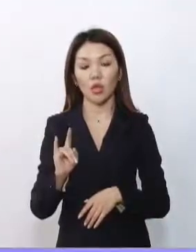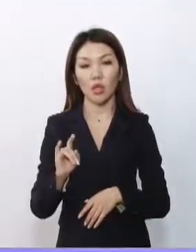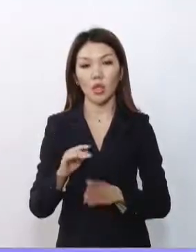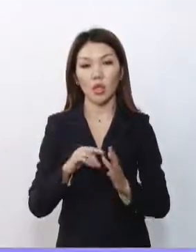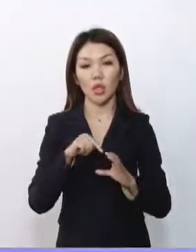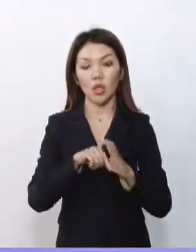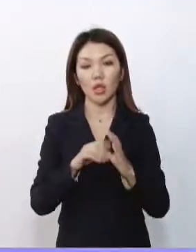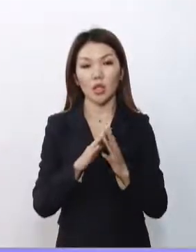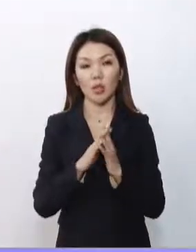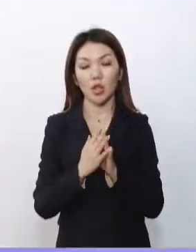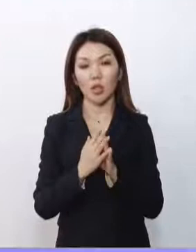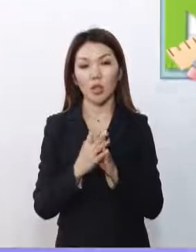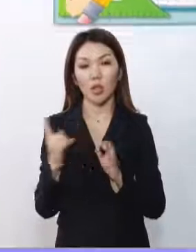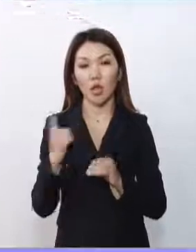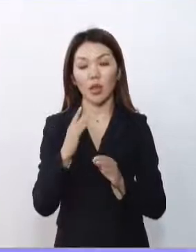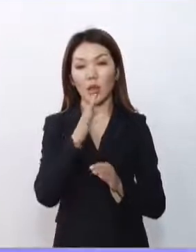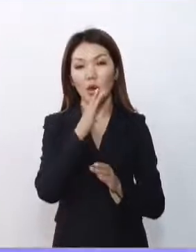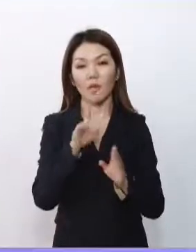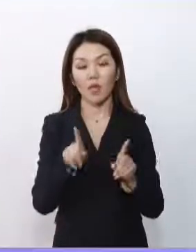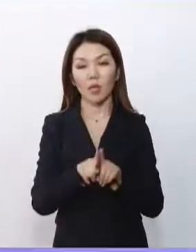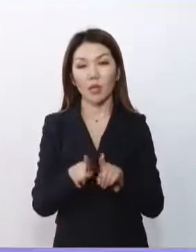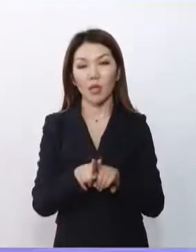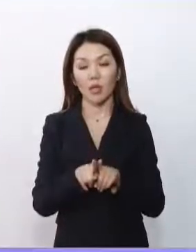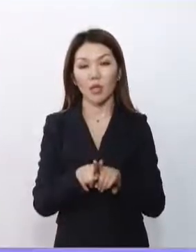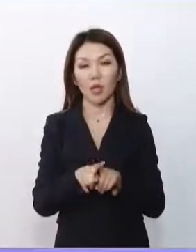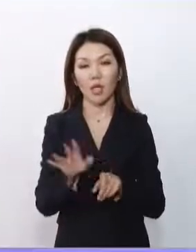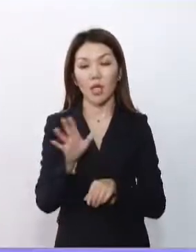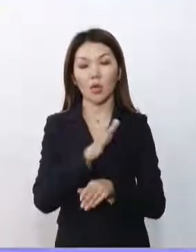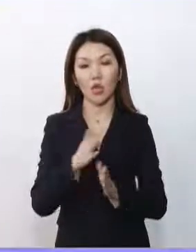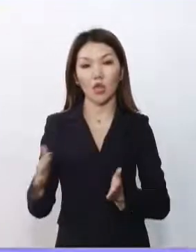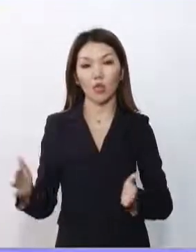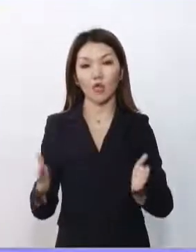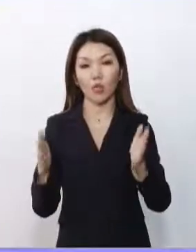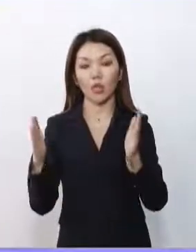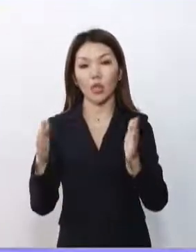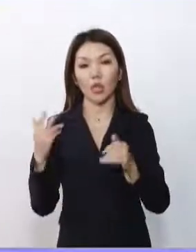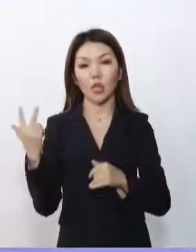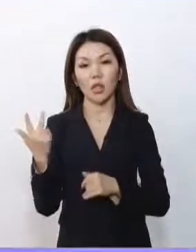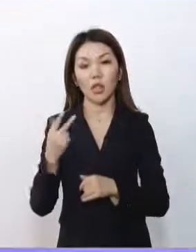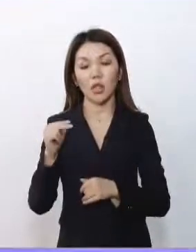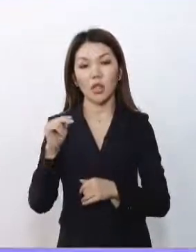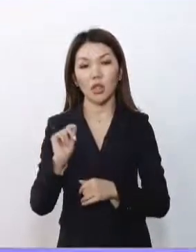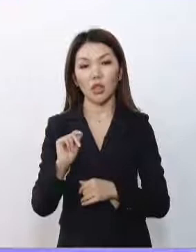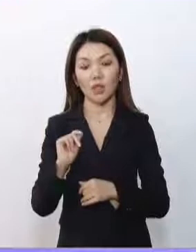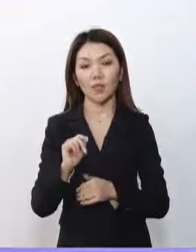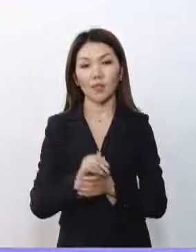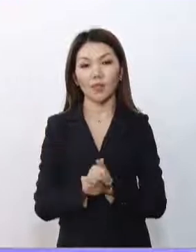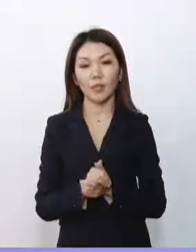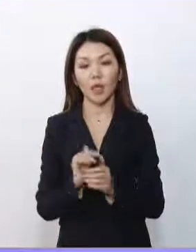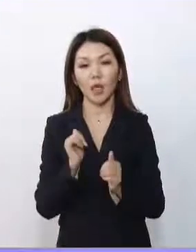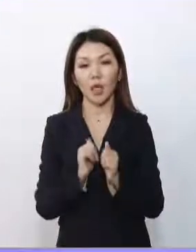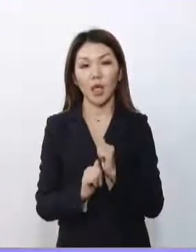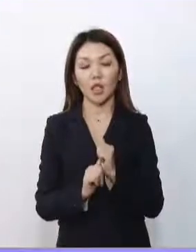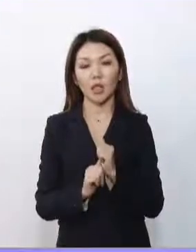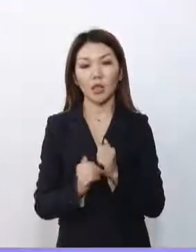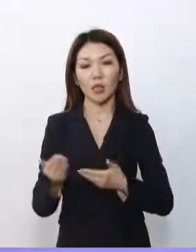одновременно и были в пути 3 часа значит каждый из